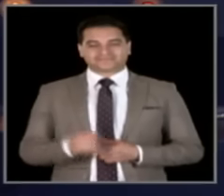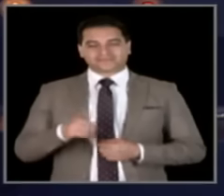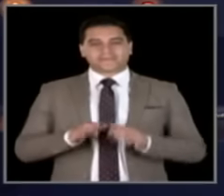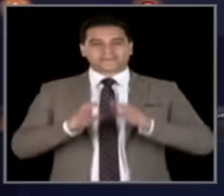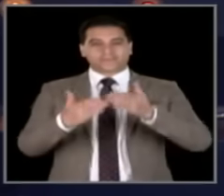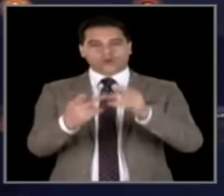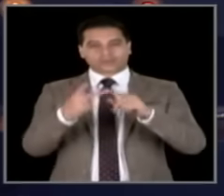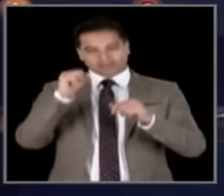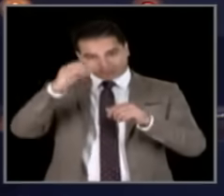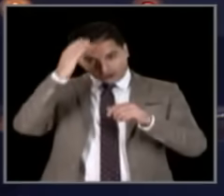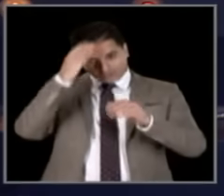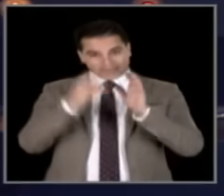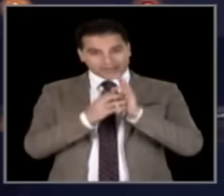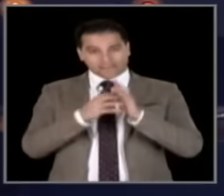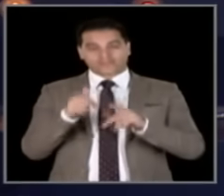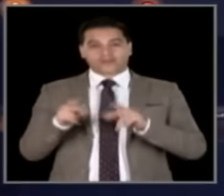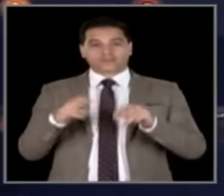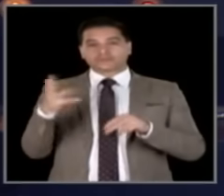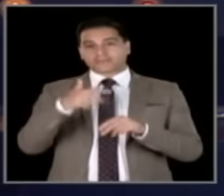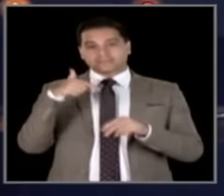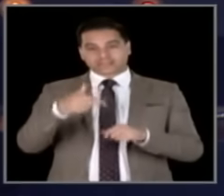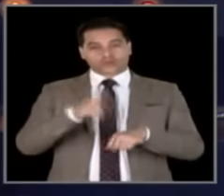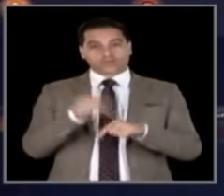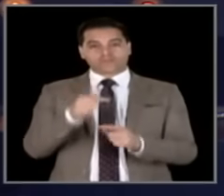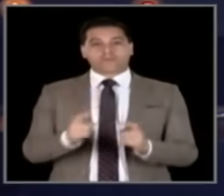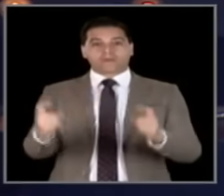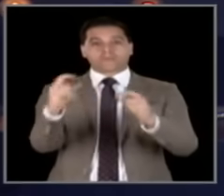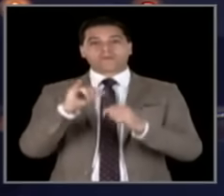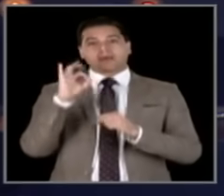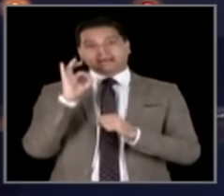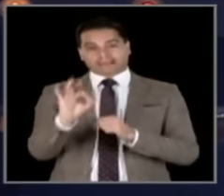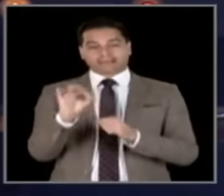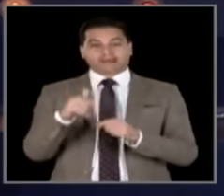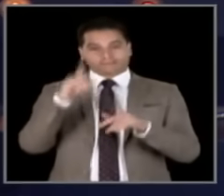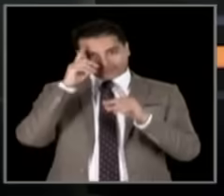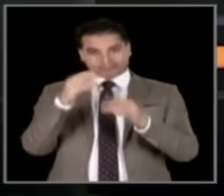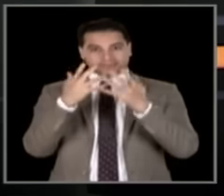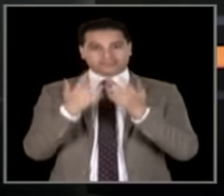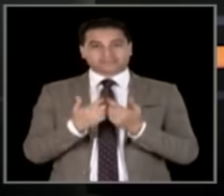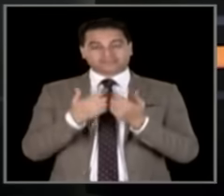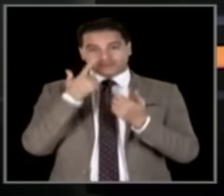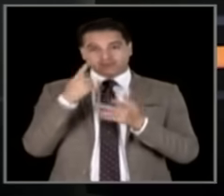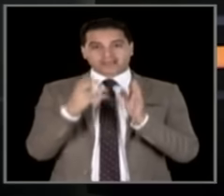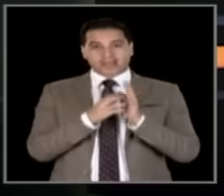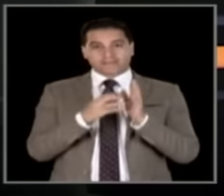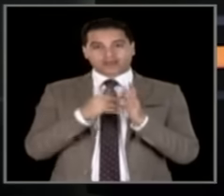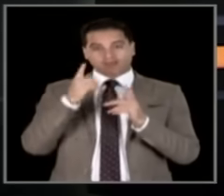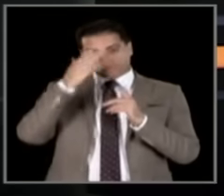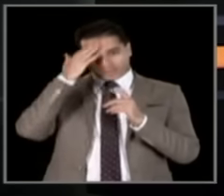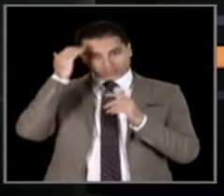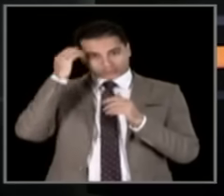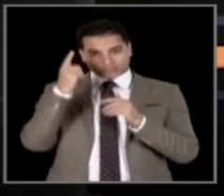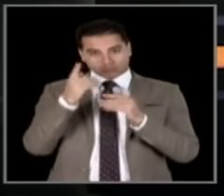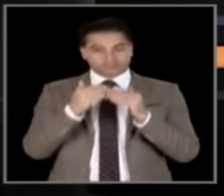المجموعة الثانية عباقرة الجامعات الموسم السادس، ومباراة مهمة جدا، وهفكركم بالنتيجة. جامعة أسيوط